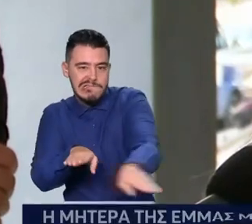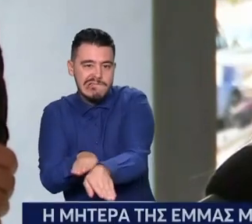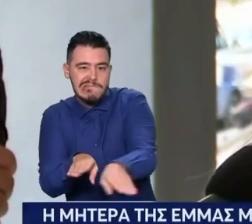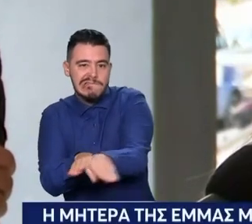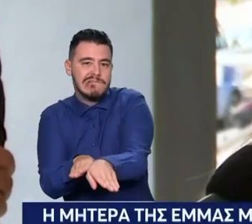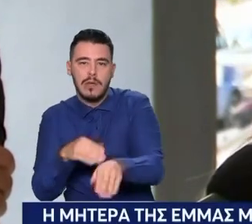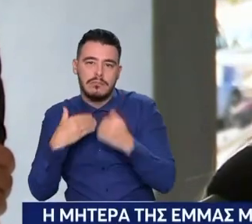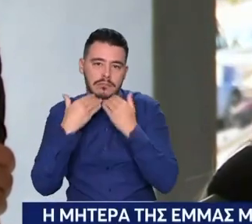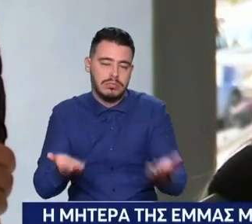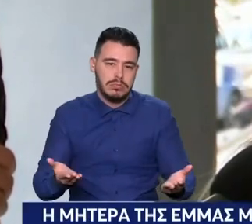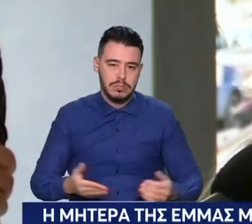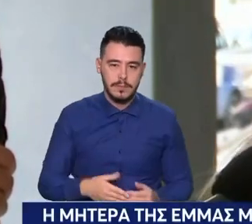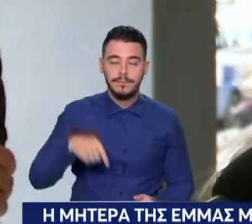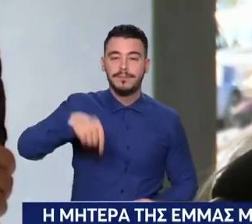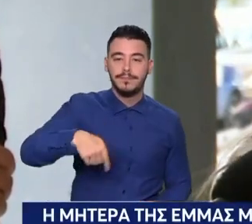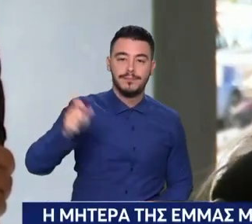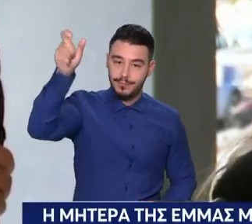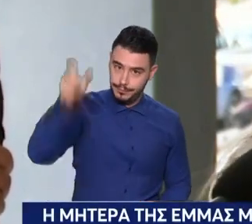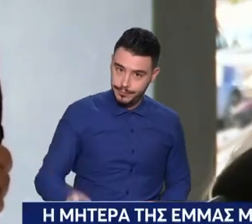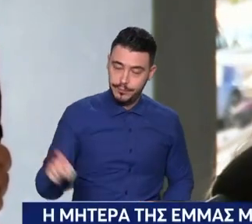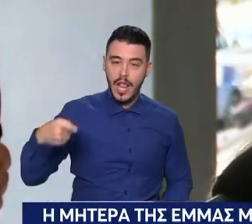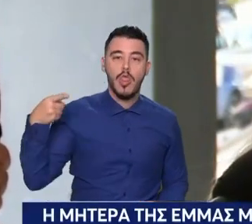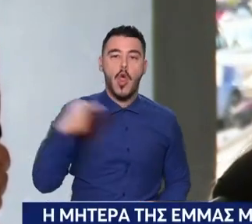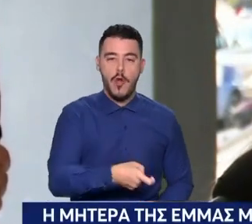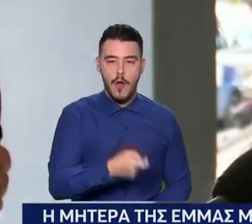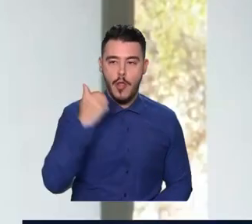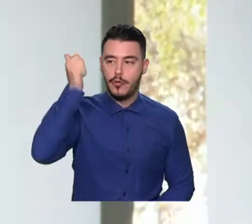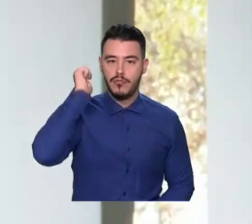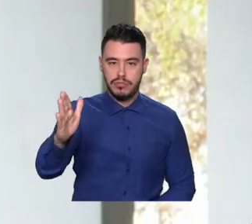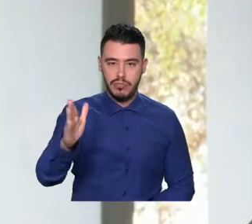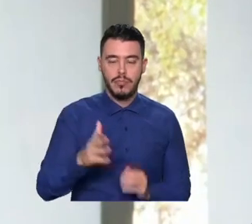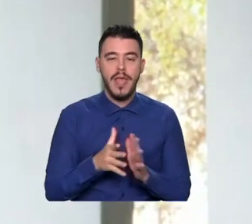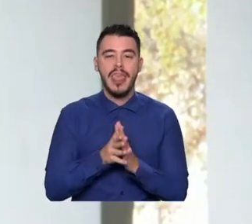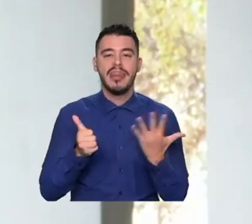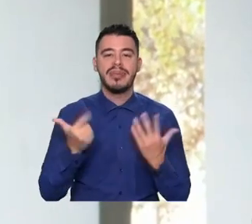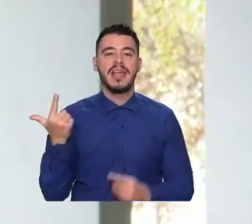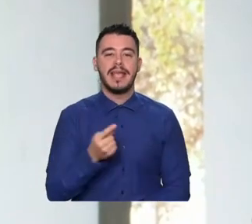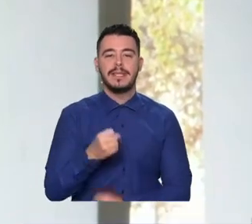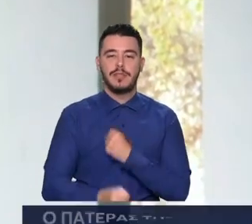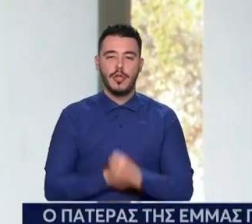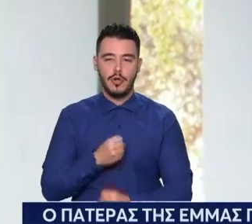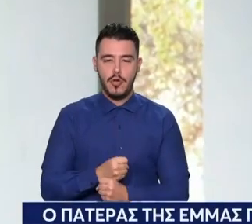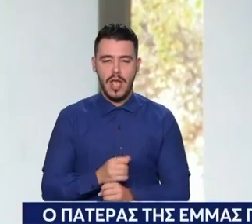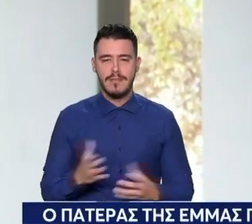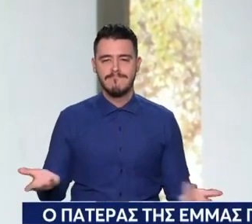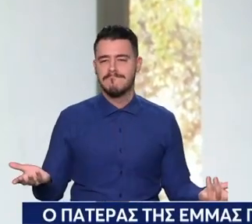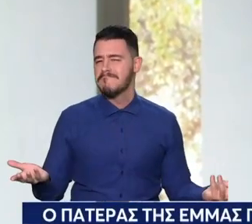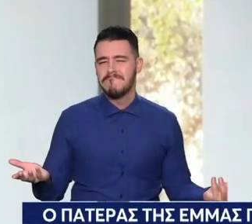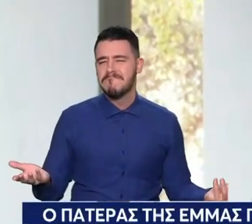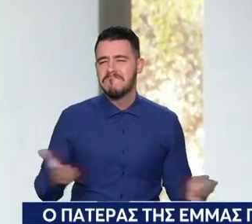μας δολοφόνος έφαγε 16,5 χρόνια. Η απόφαση σίγουρα δεν φέρνει πίσω το παιδί μας.